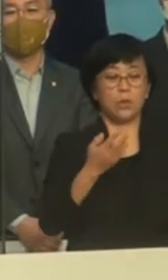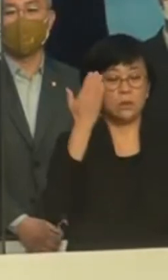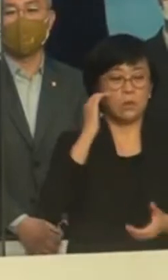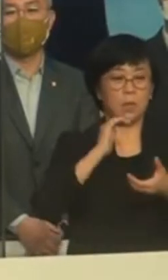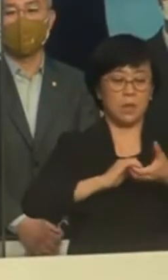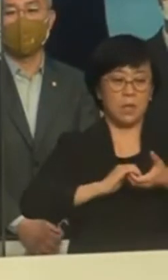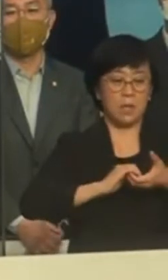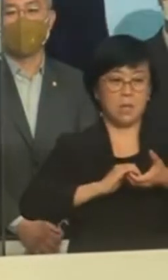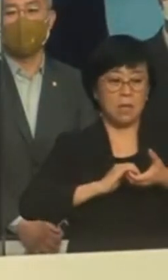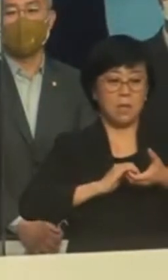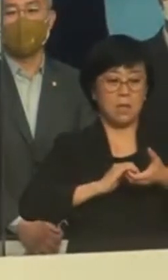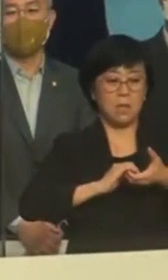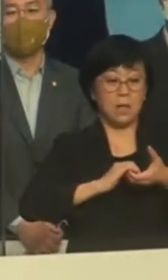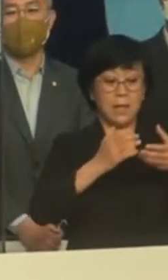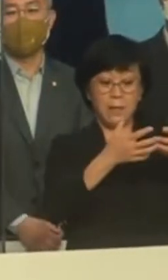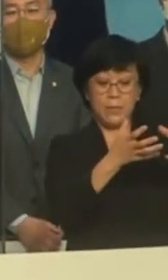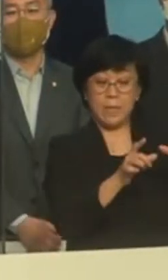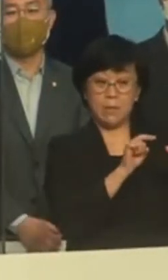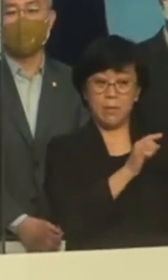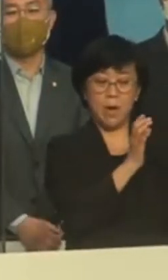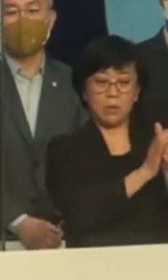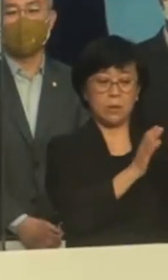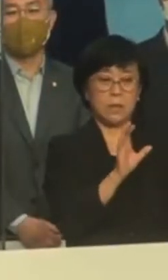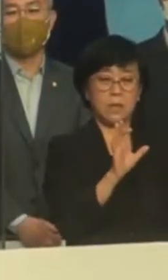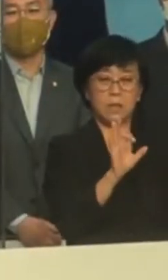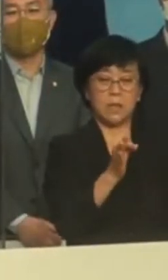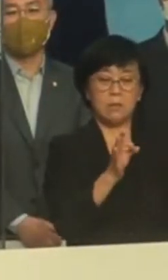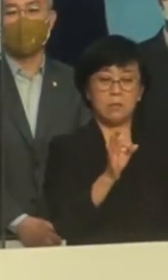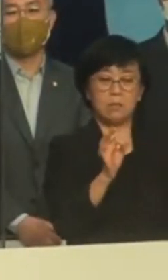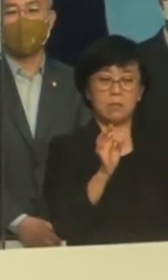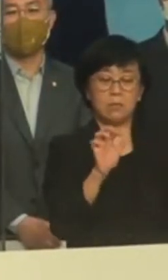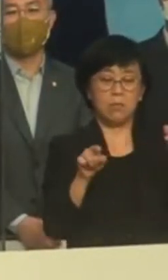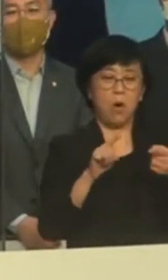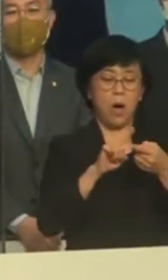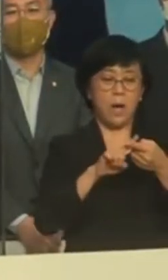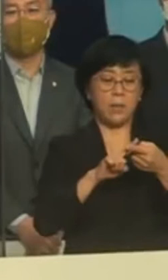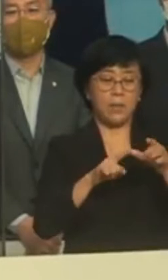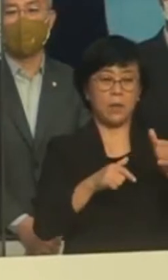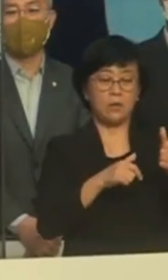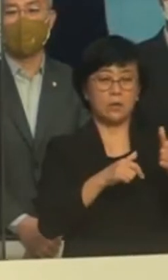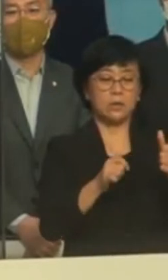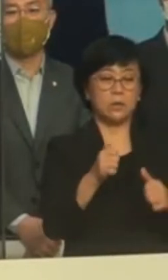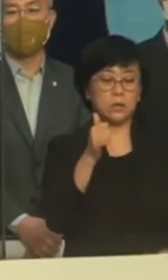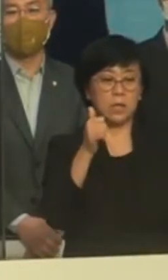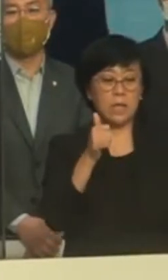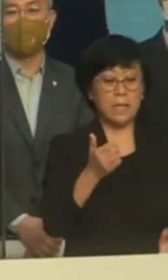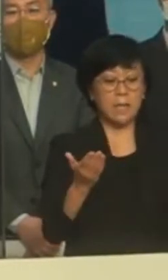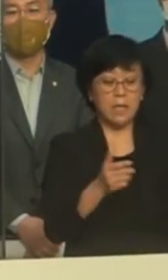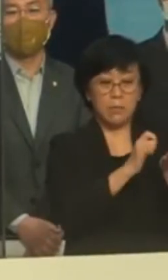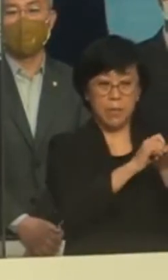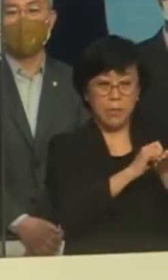청와대 민정수석이었던 김영환 수석의 업무 유지에